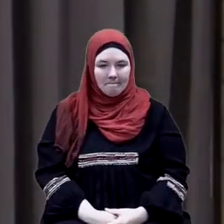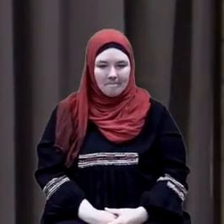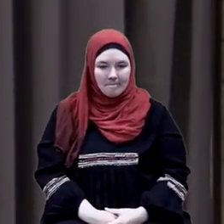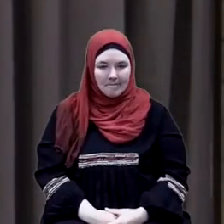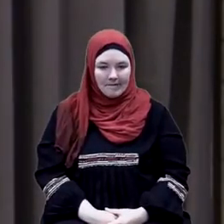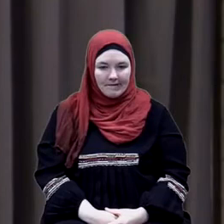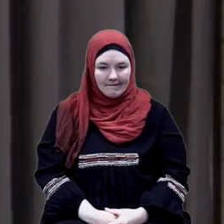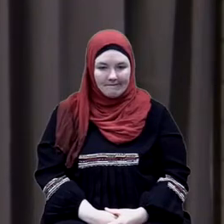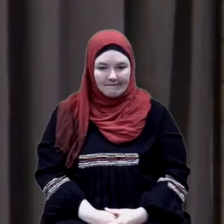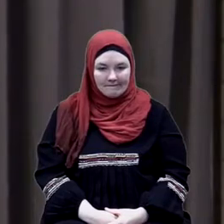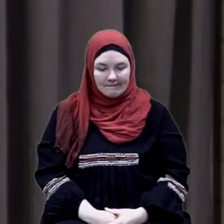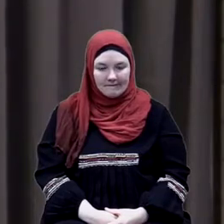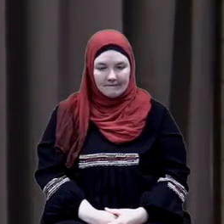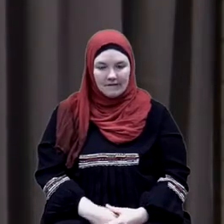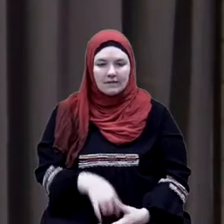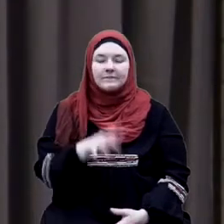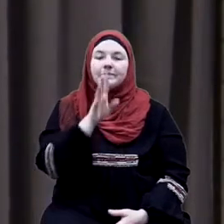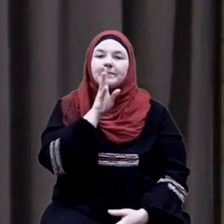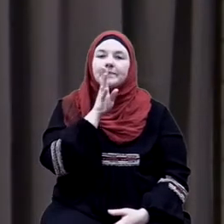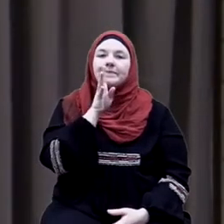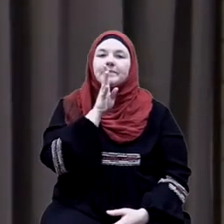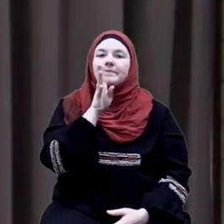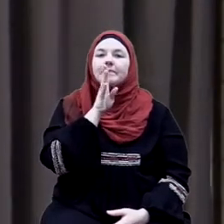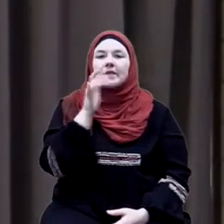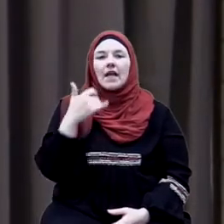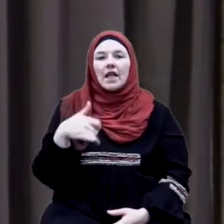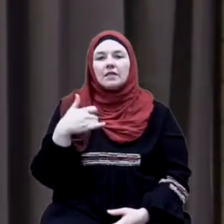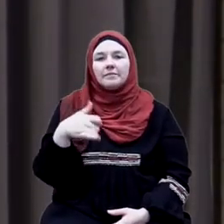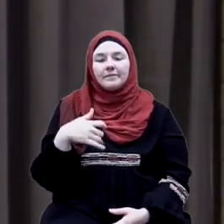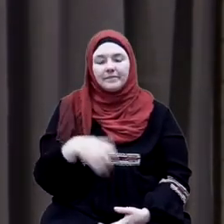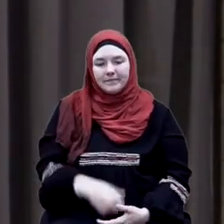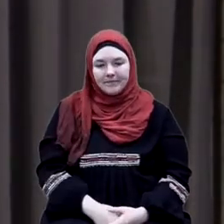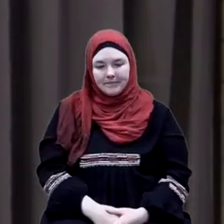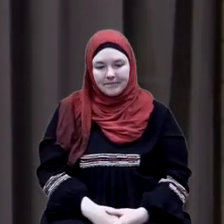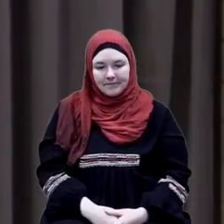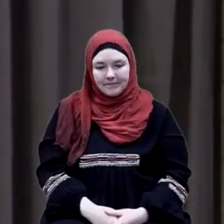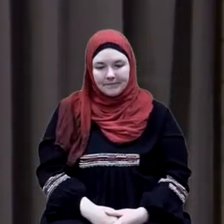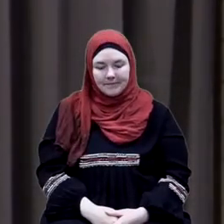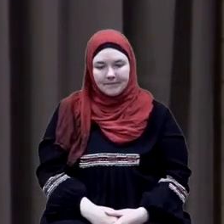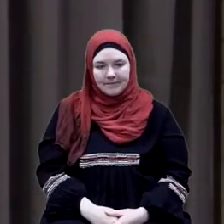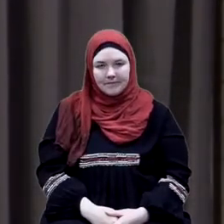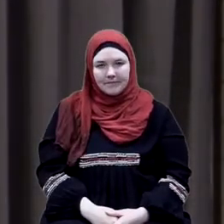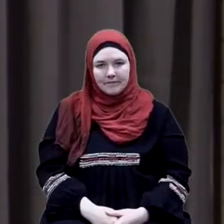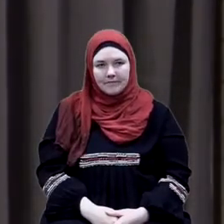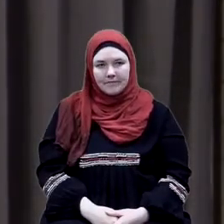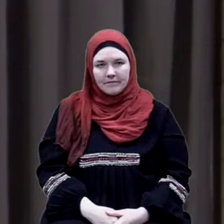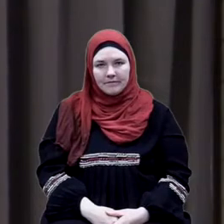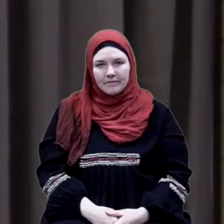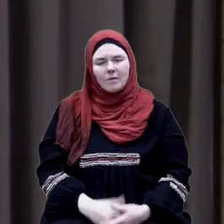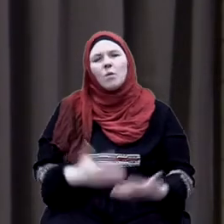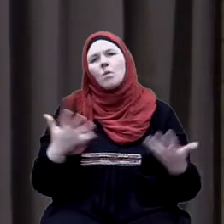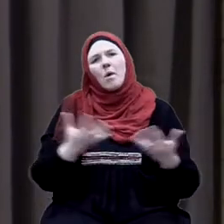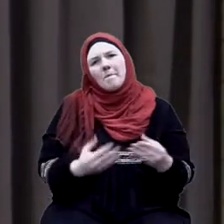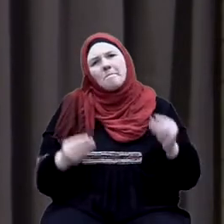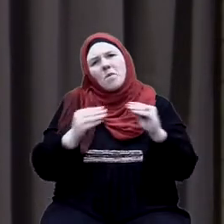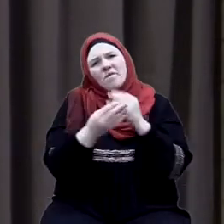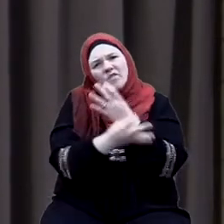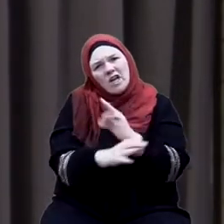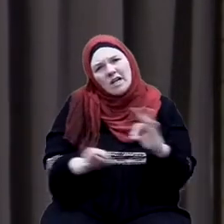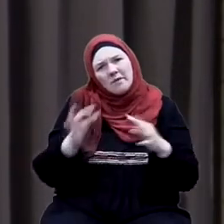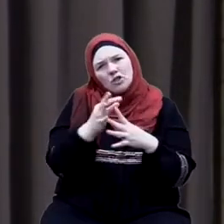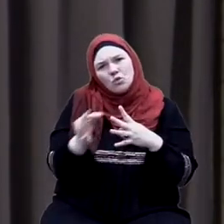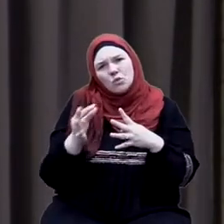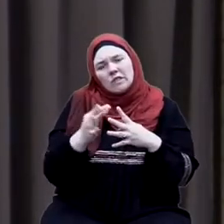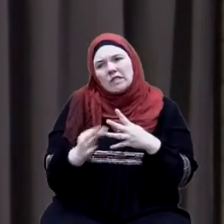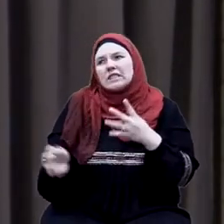فَمَنْ شَاءَ فَلْيُؤْمِنْ وَمَنْ شَاءَ فَلْيَكْفُرْ. What more freedom and choice did